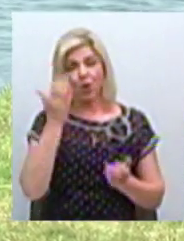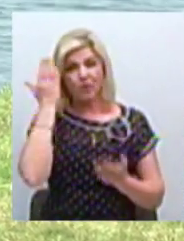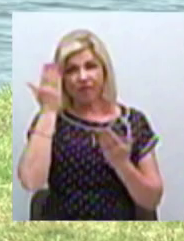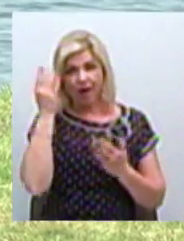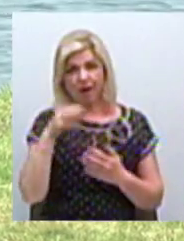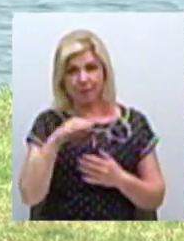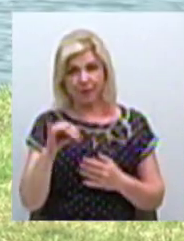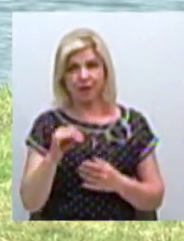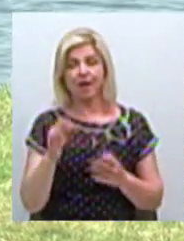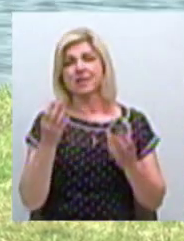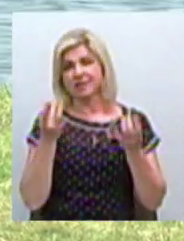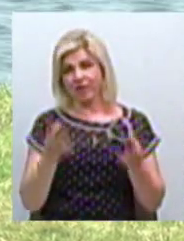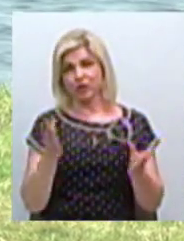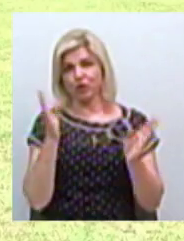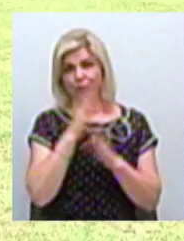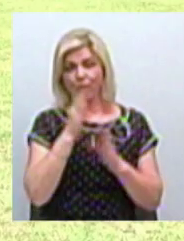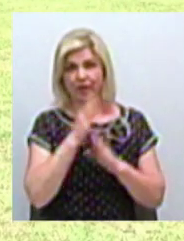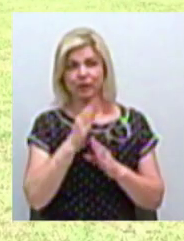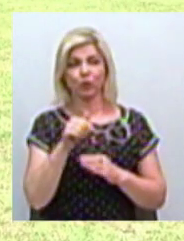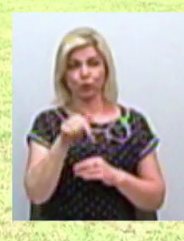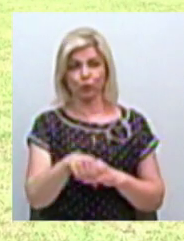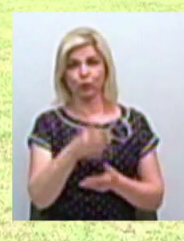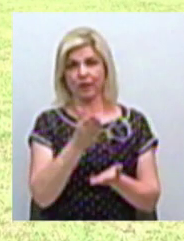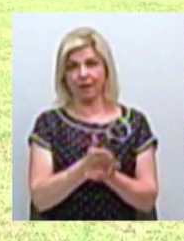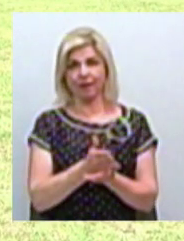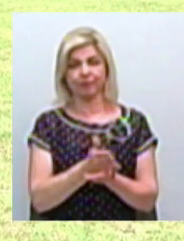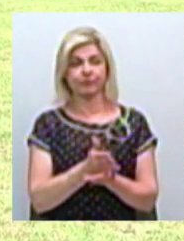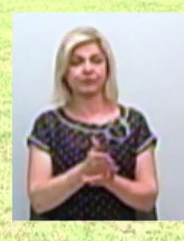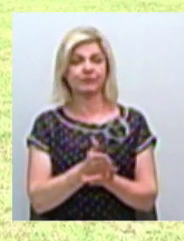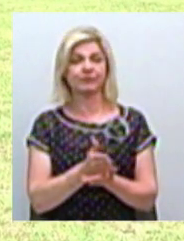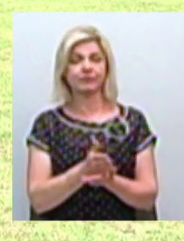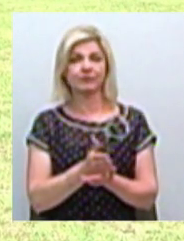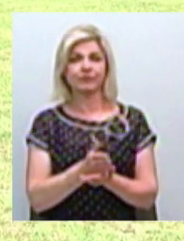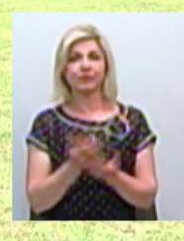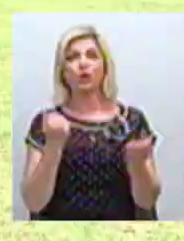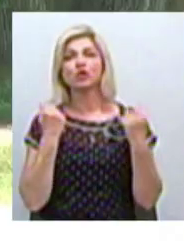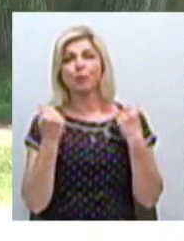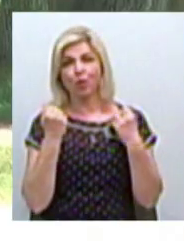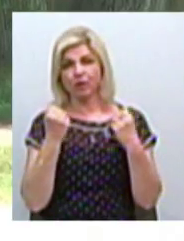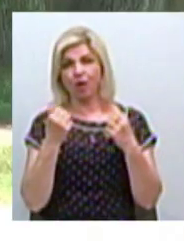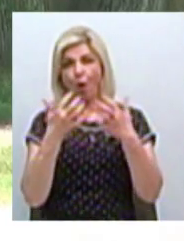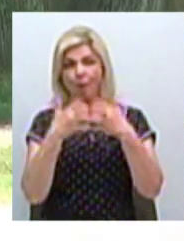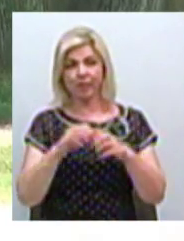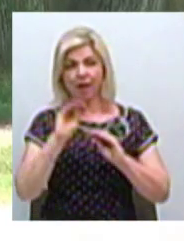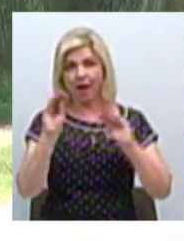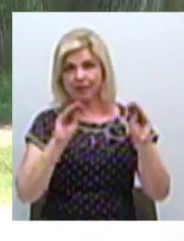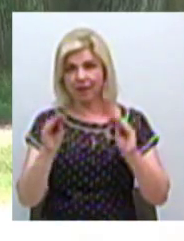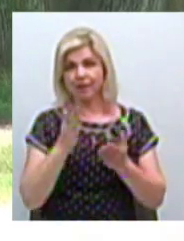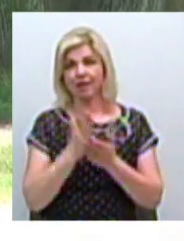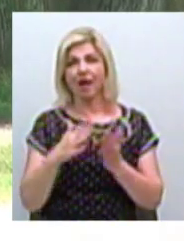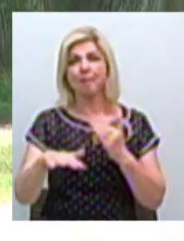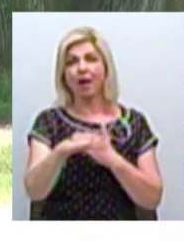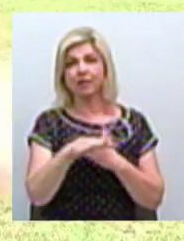розвагами на свіжому повітрі. От тут є спортивне обладнання, є майданчики